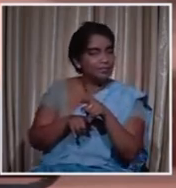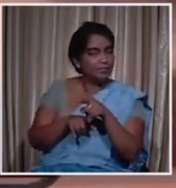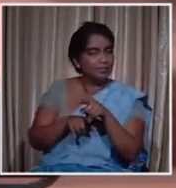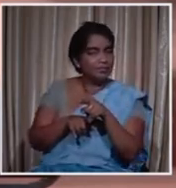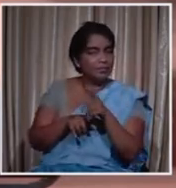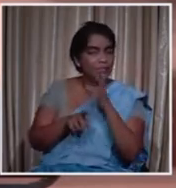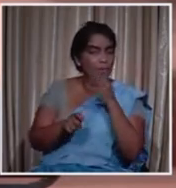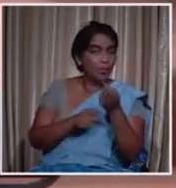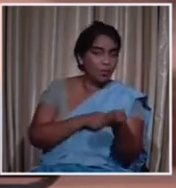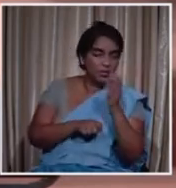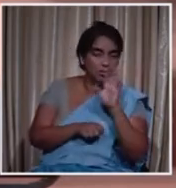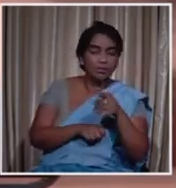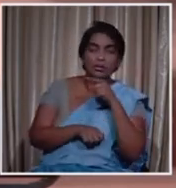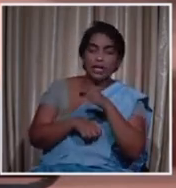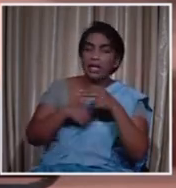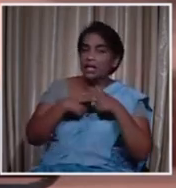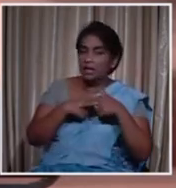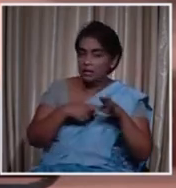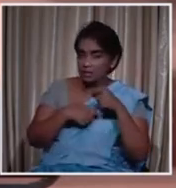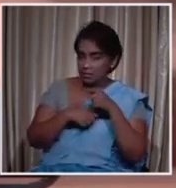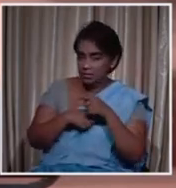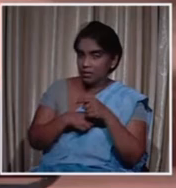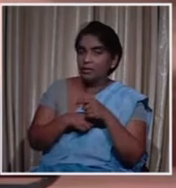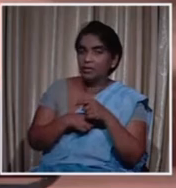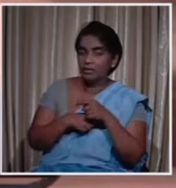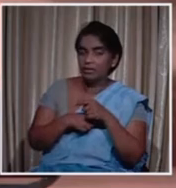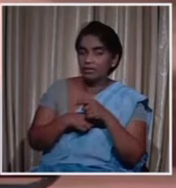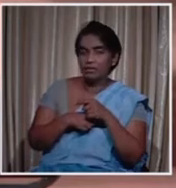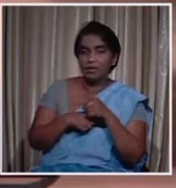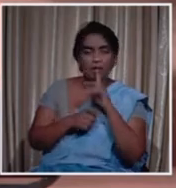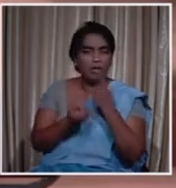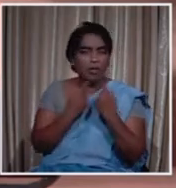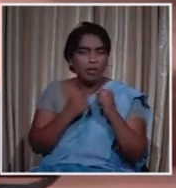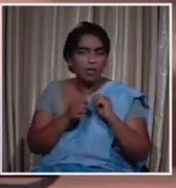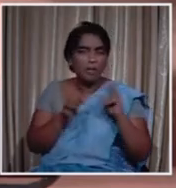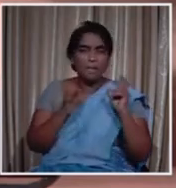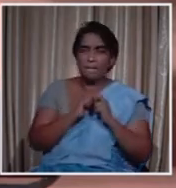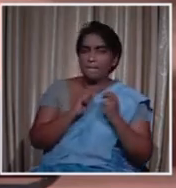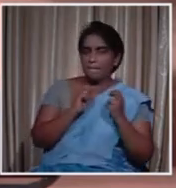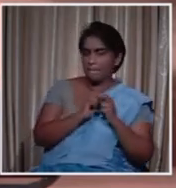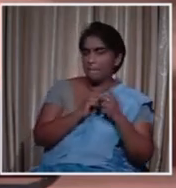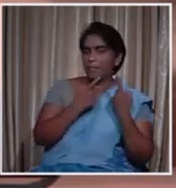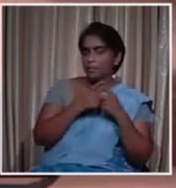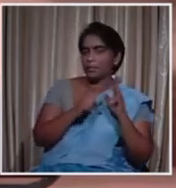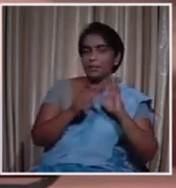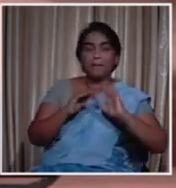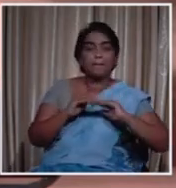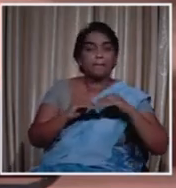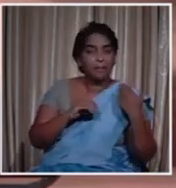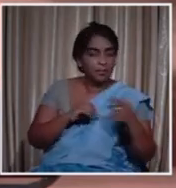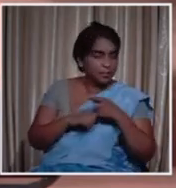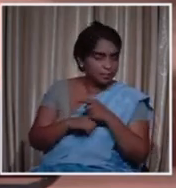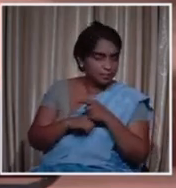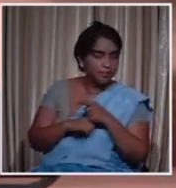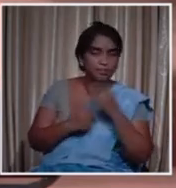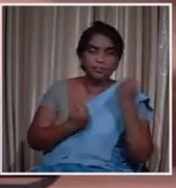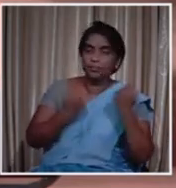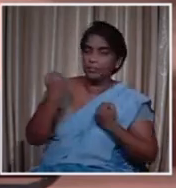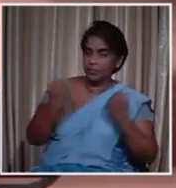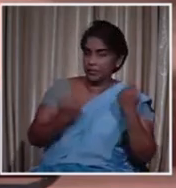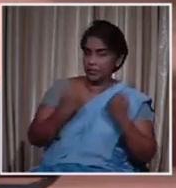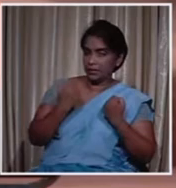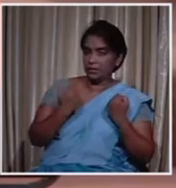காரணத்தை கேட்டபோது இராணுவத்தினர் அவர்களையும் அச்சுறுத்தி வெளியேற்றியுள்ளனர். அதன்பின் இரு கனரக வாகனங்களில் பொல்லுகளோடும்